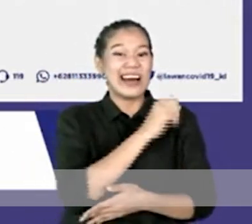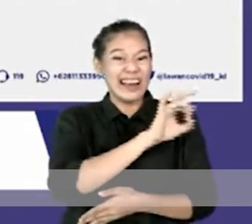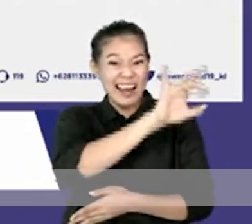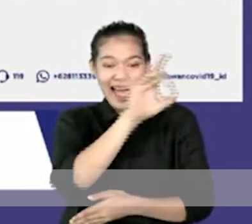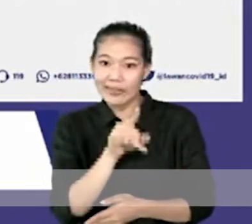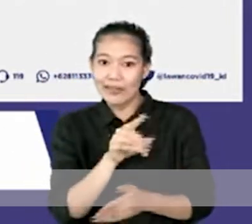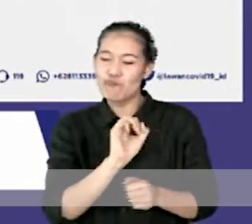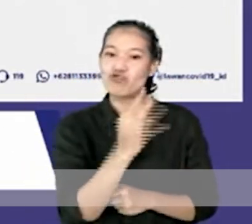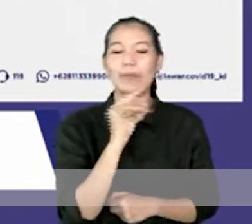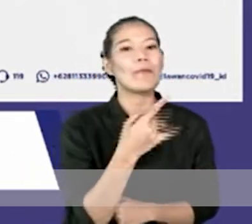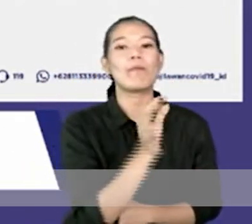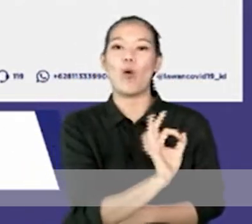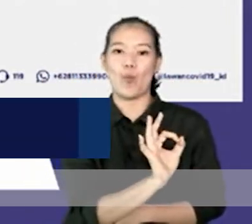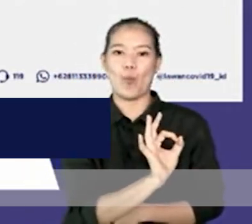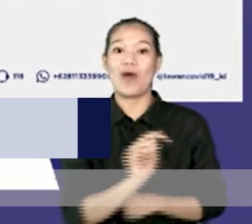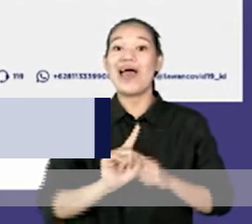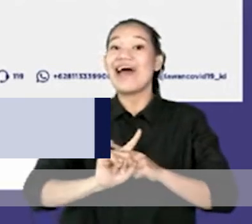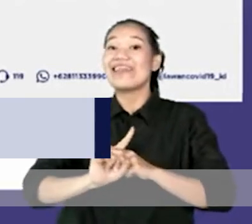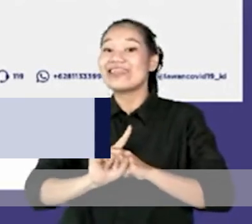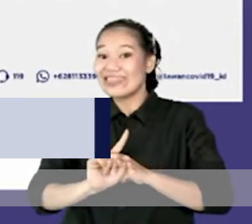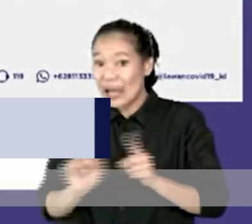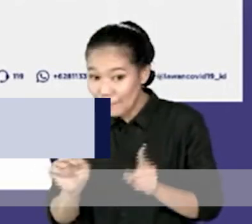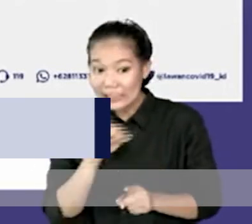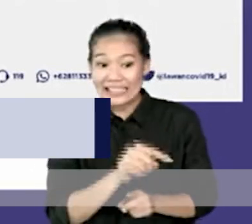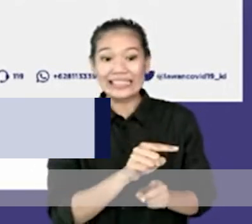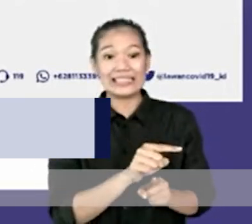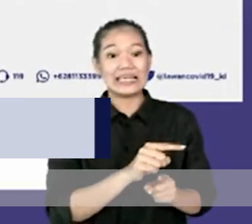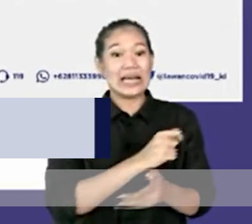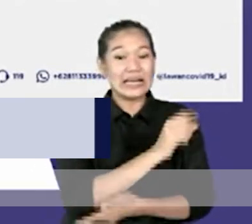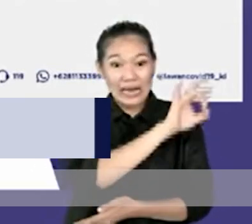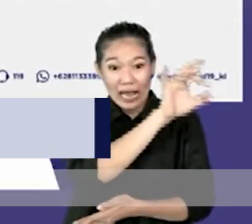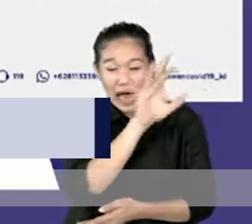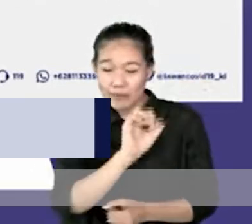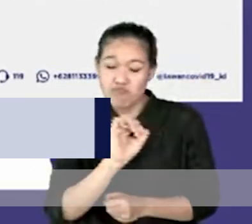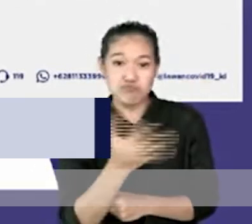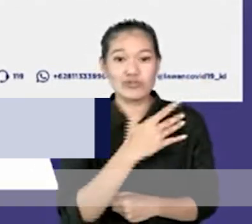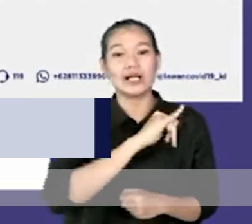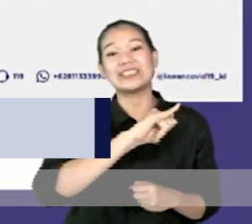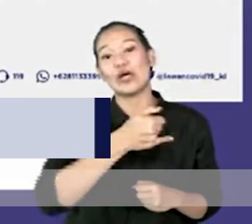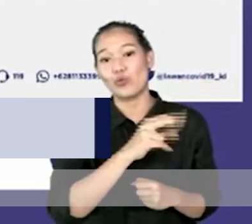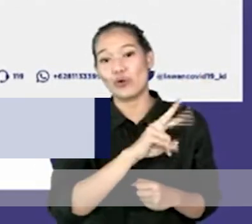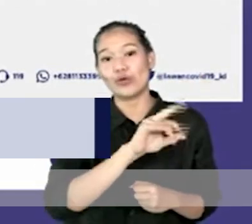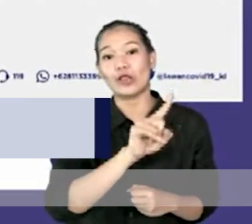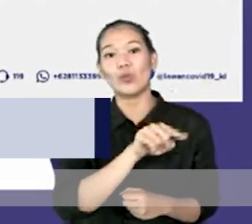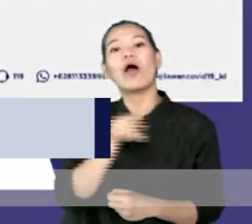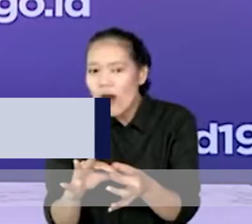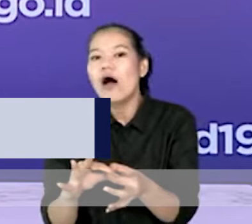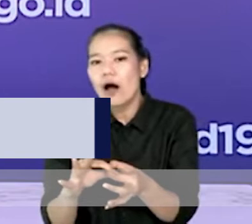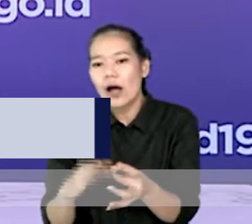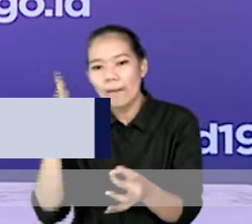Satgas Penanganan COVID-19, Wiku Adhisa Smito mengumumkan, rasio kasus positif dalam kurun waktu Agustus